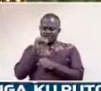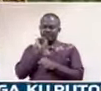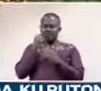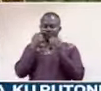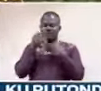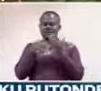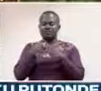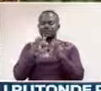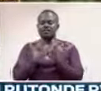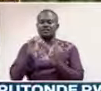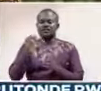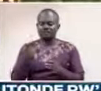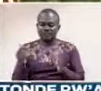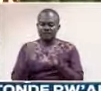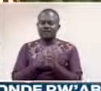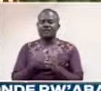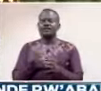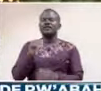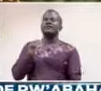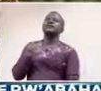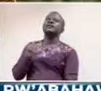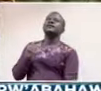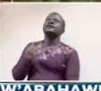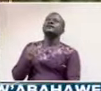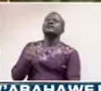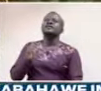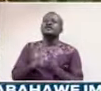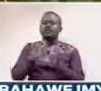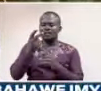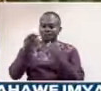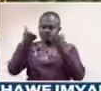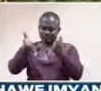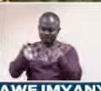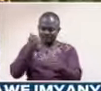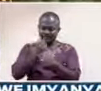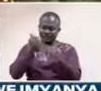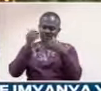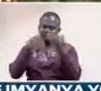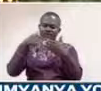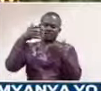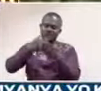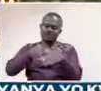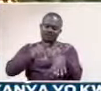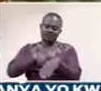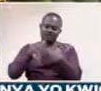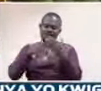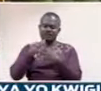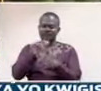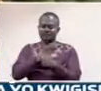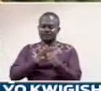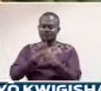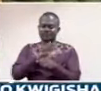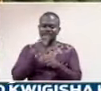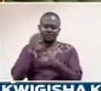umwanya muri iki cyiciro cya mbere n'ubundi cyiciro cya kabiri byanga byakunda umwanya urahari, kugeza igihe mu by'ukuri izi database zaba ukwezi